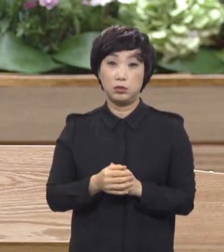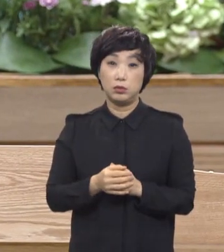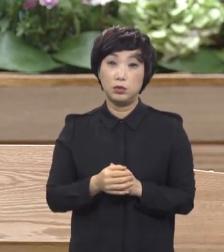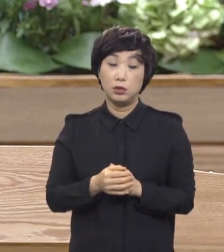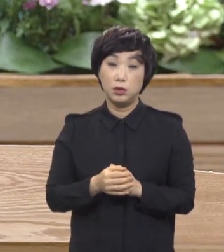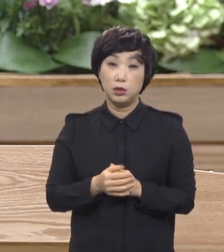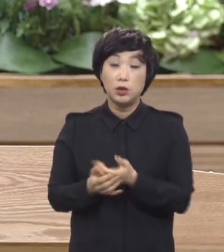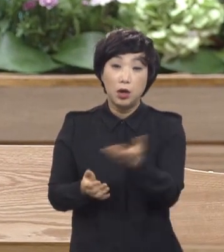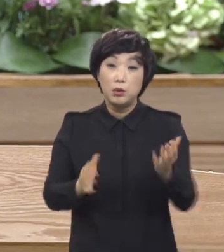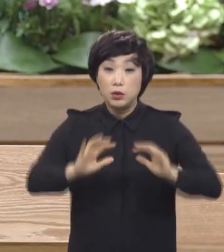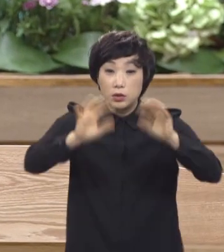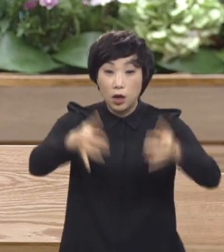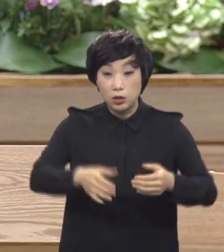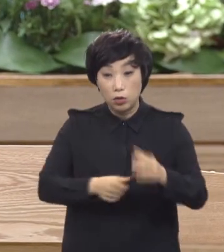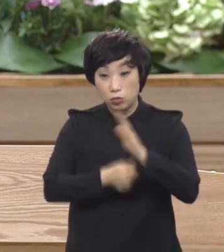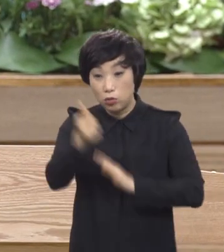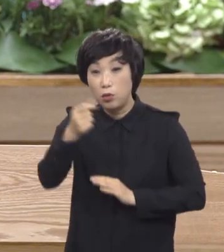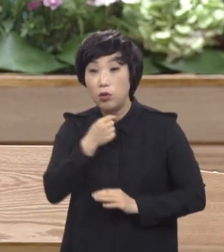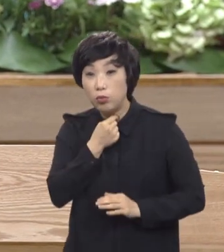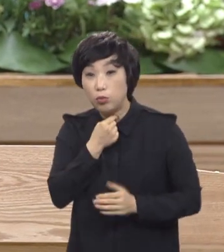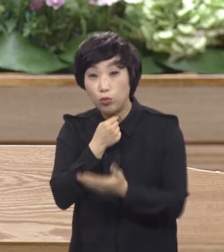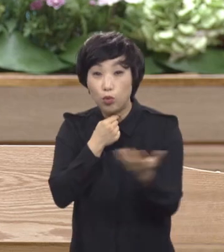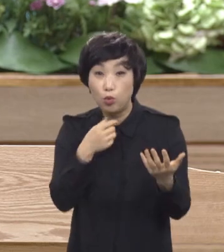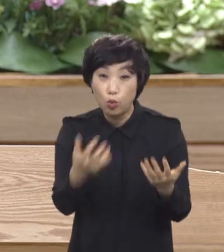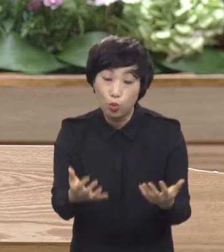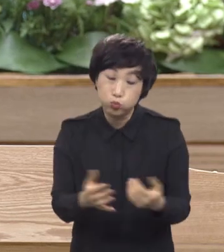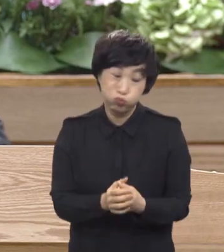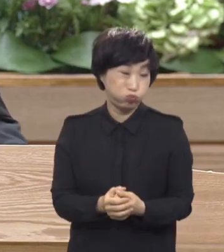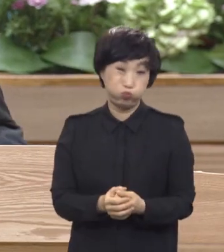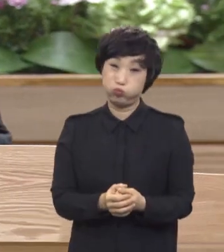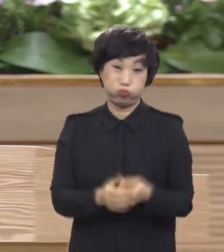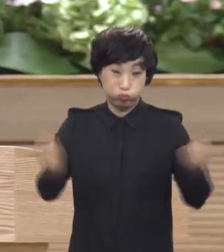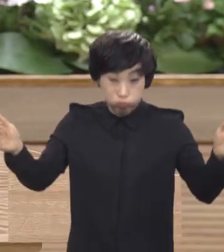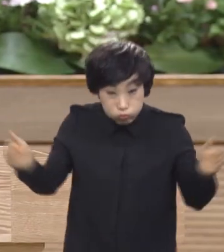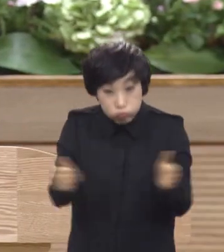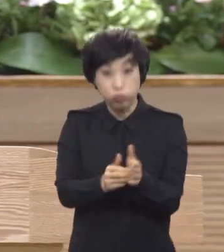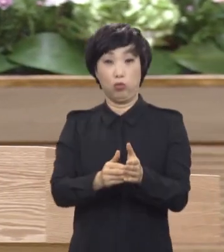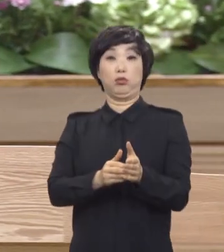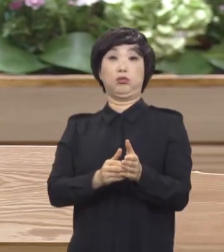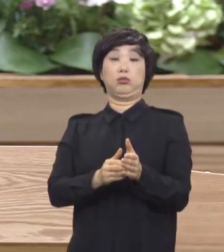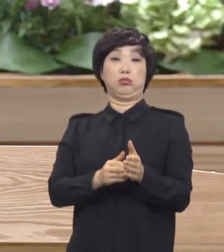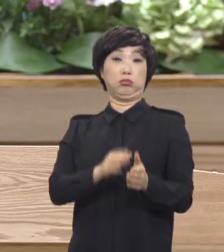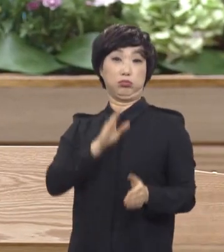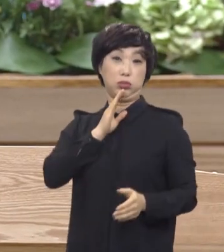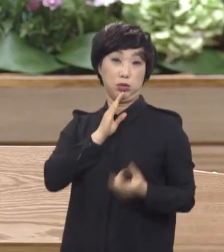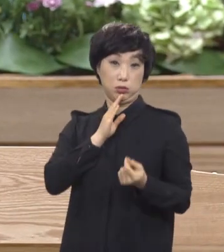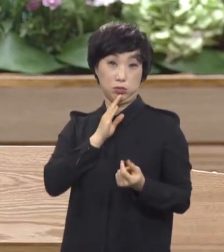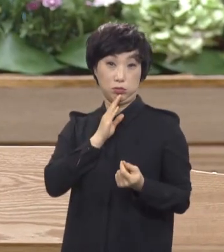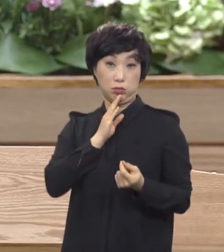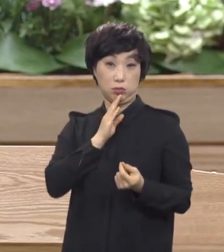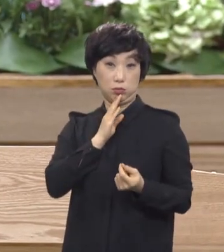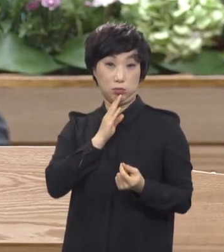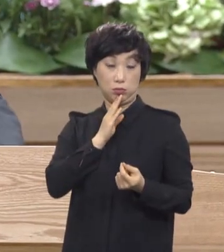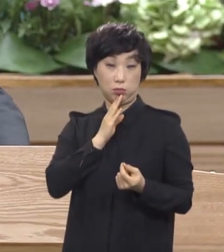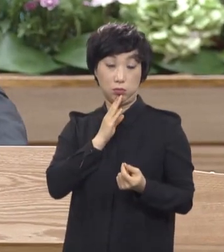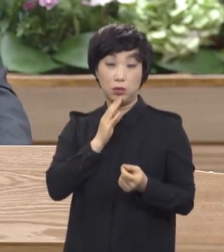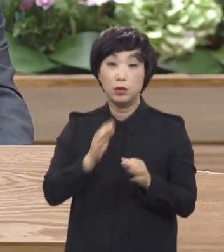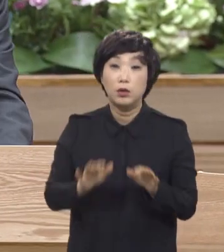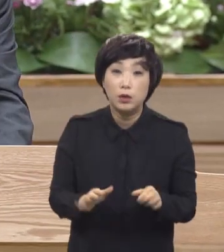세상에 기대가 없으면 아주 모두 끝내는 것이 맞지 않느냐 이 말이오